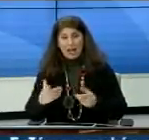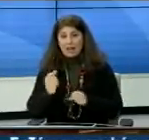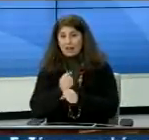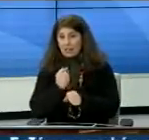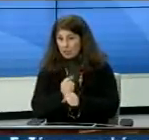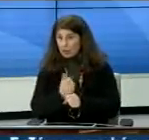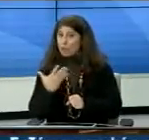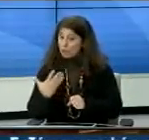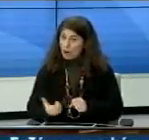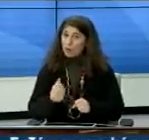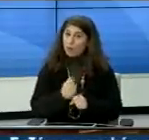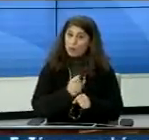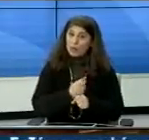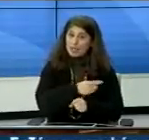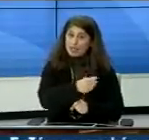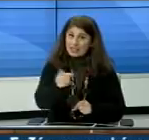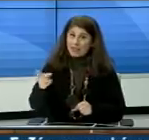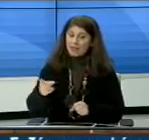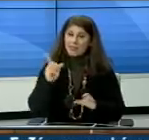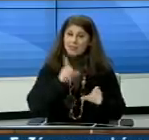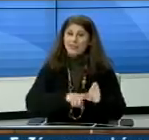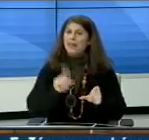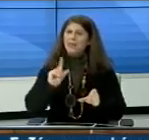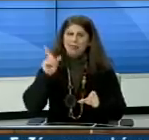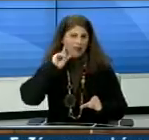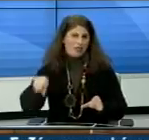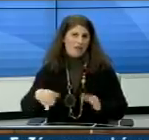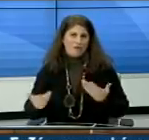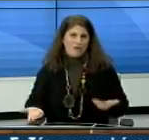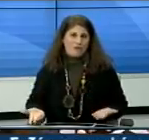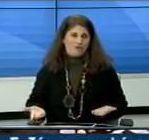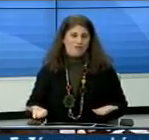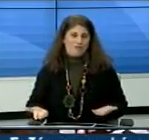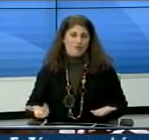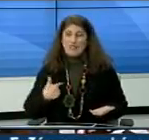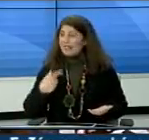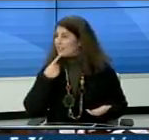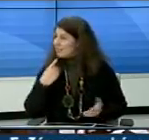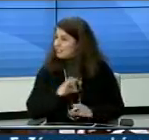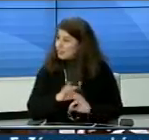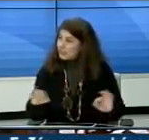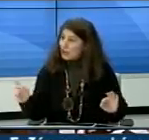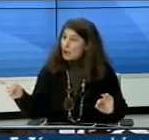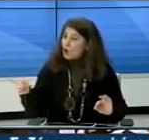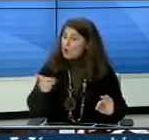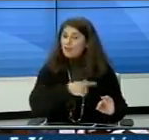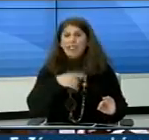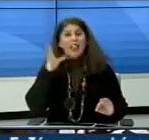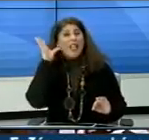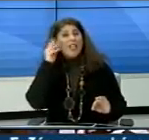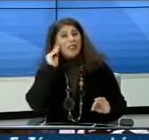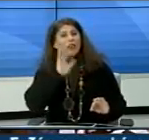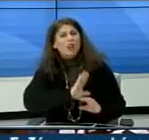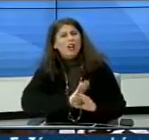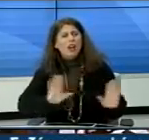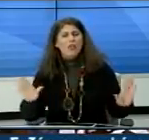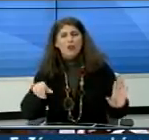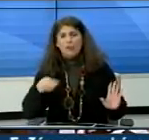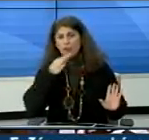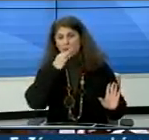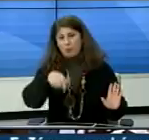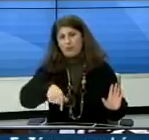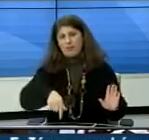εργαζόμενους οι οποίοι βρίσκουν δουλειά σε αυτές τις εταιρείες δεν είναι καθόλου αδιάφορο, κύριε Τσίπρα. Και σας επιβεβαιώνω ότι όλοι αυτοί δεν ακούνε καθόλου όλα αυτά τα οποία